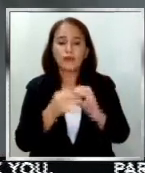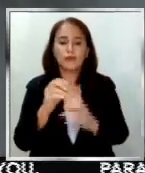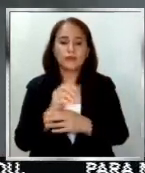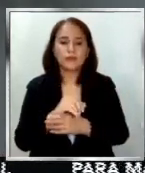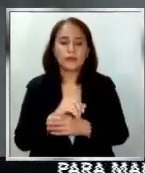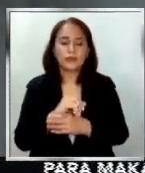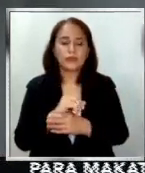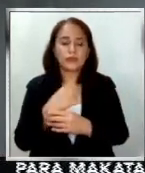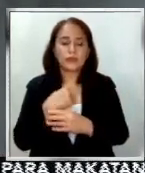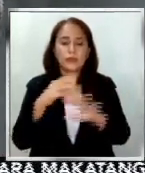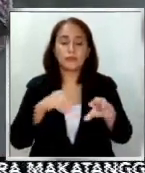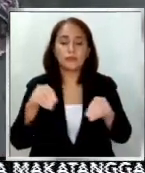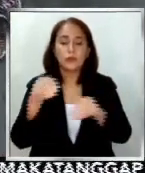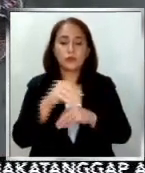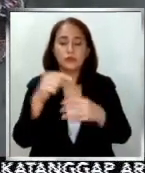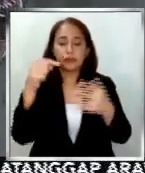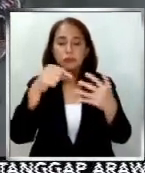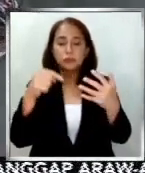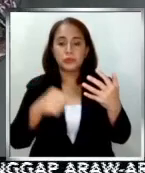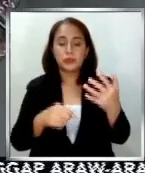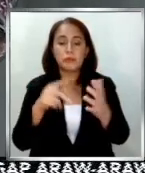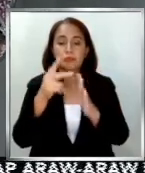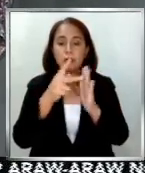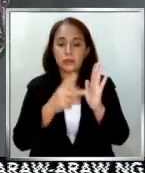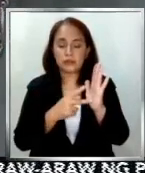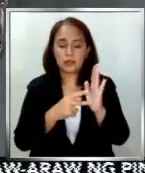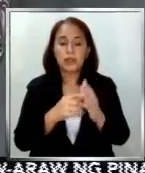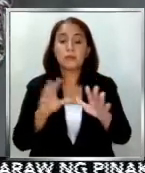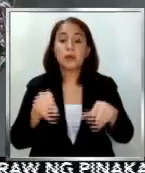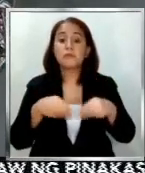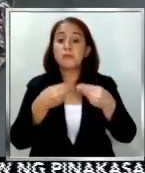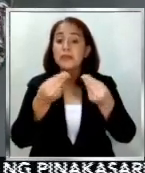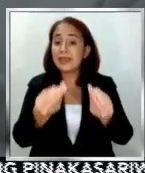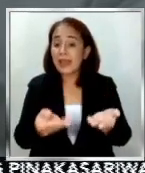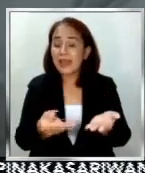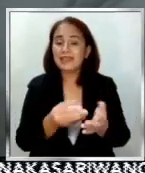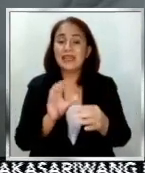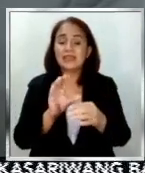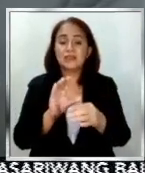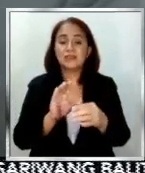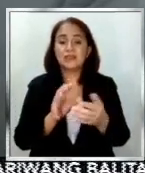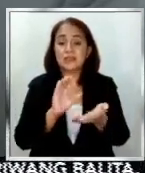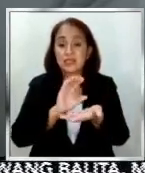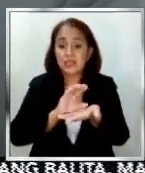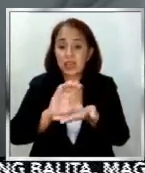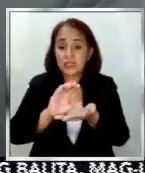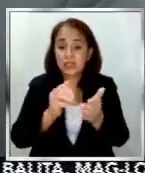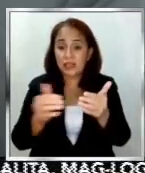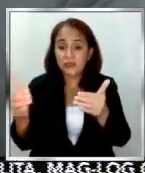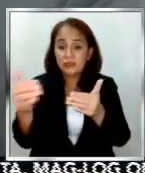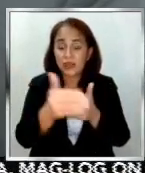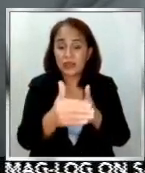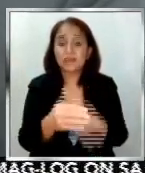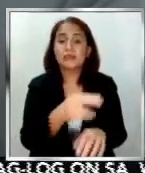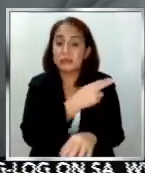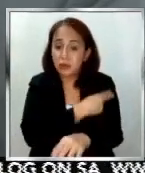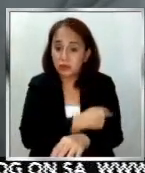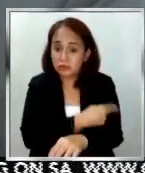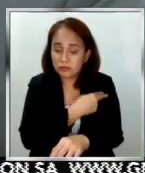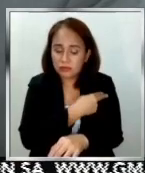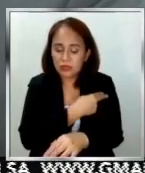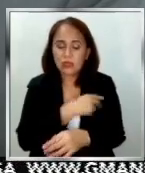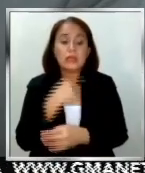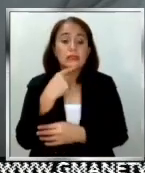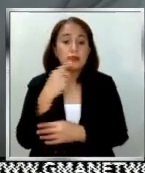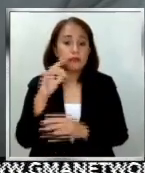Reimbursement Mechanism Policy o yung pagbibigay ng cash advance sa mga healthcare institution. Ayon kay PhilHealth